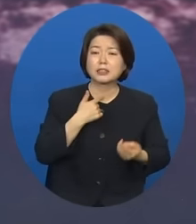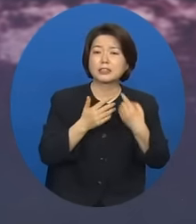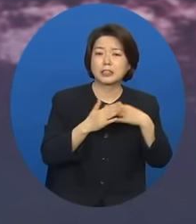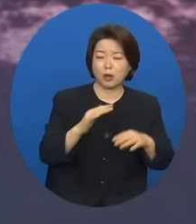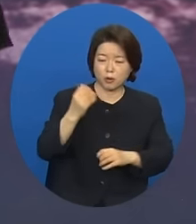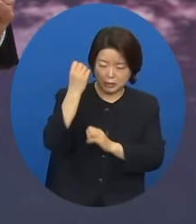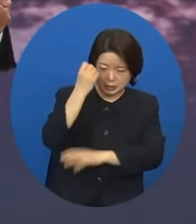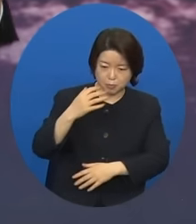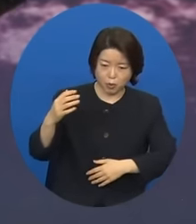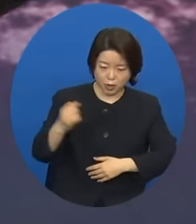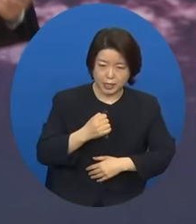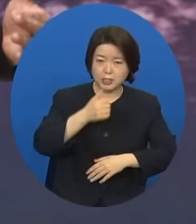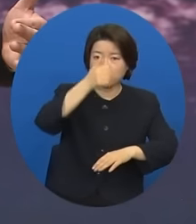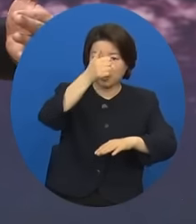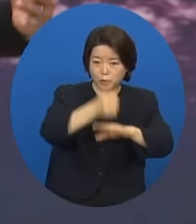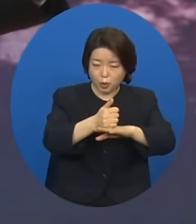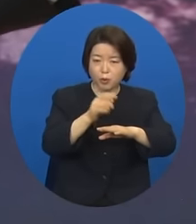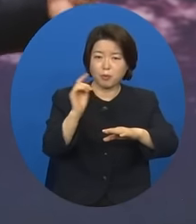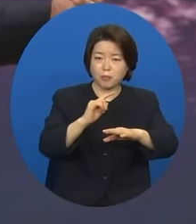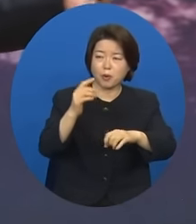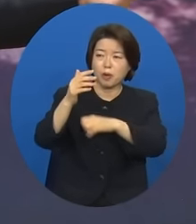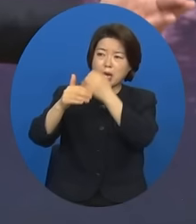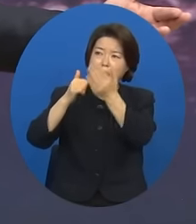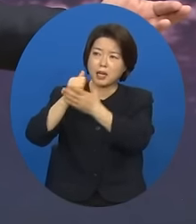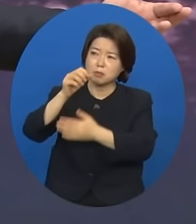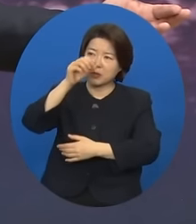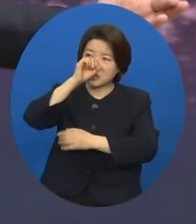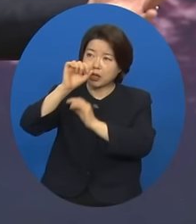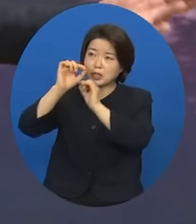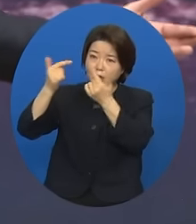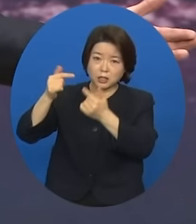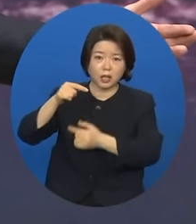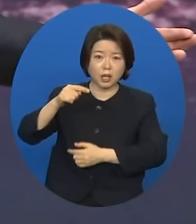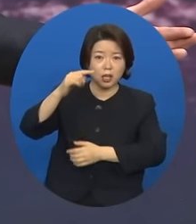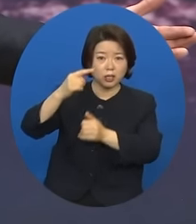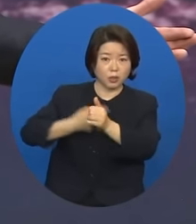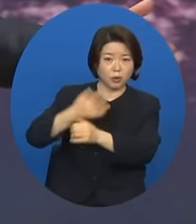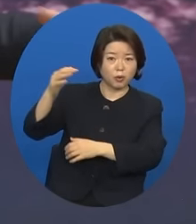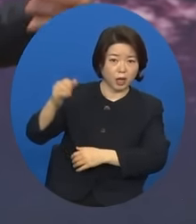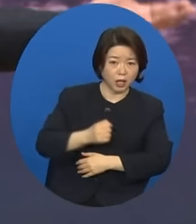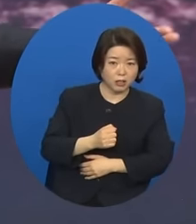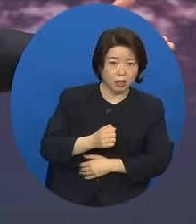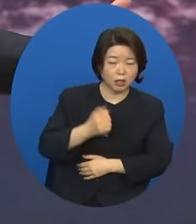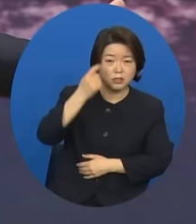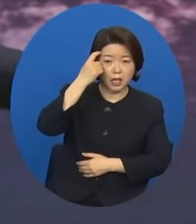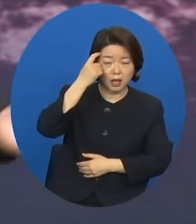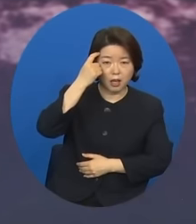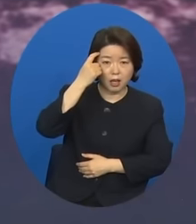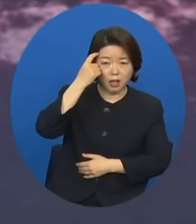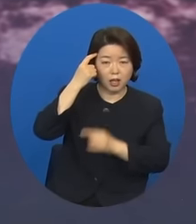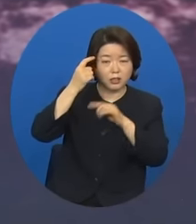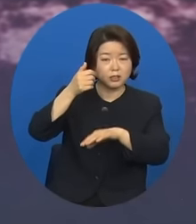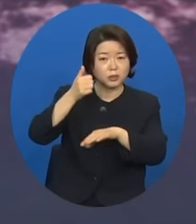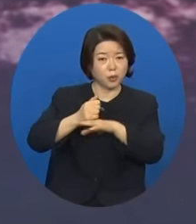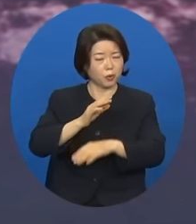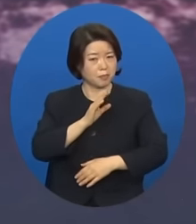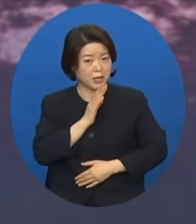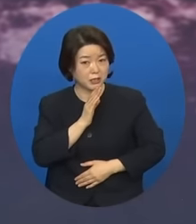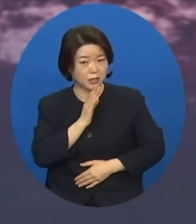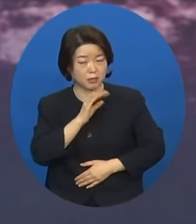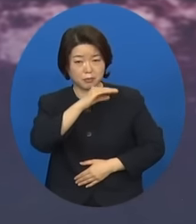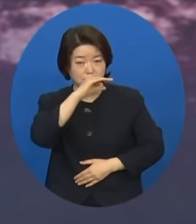해서 결론을 하나님은 선하시다라고 했을 때 과연 그 결론이 옳은 결론일